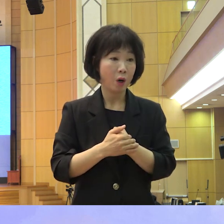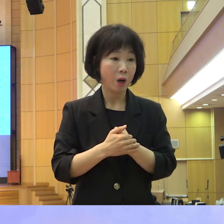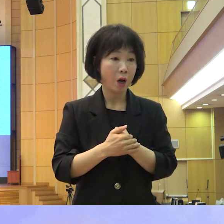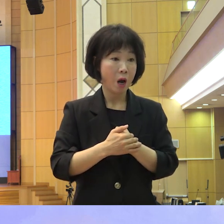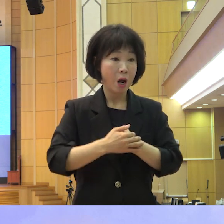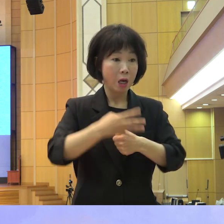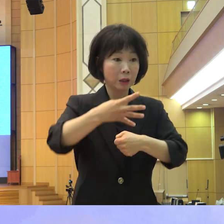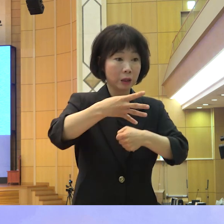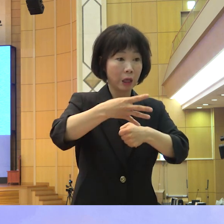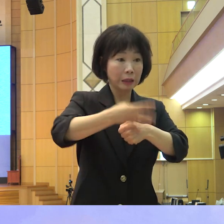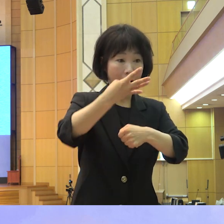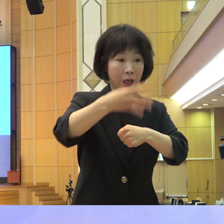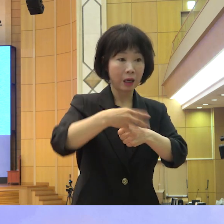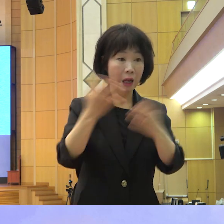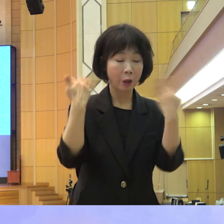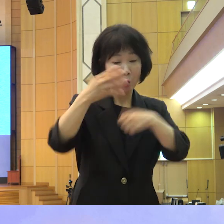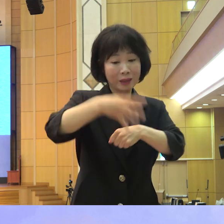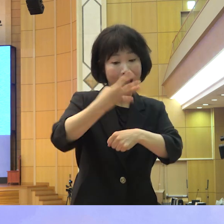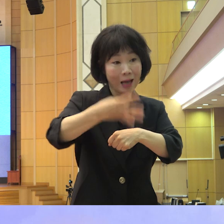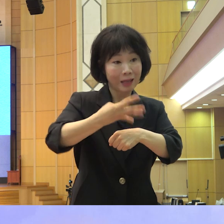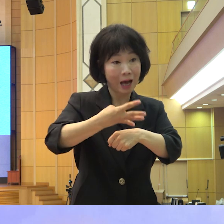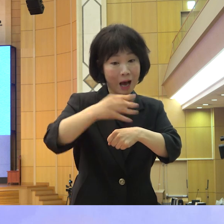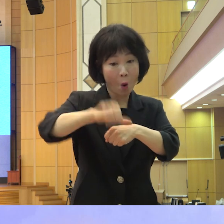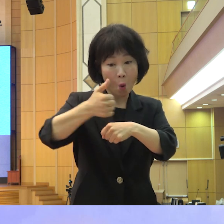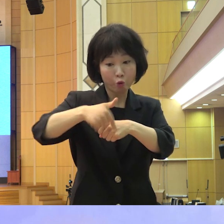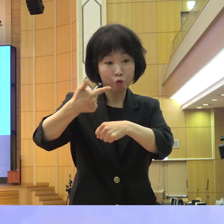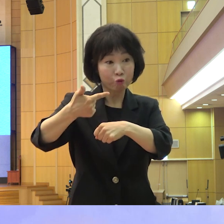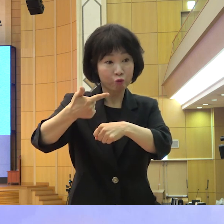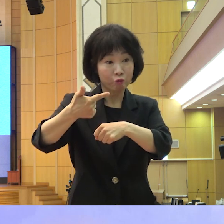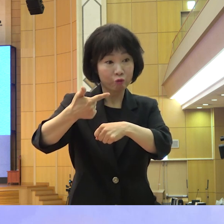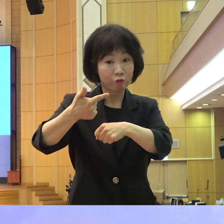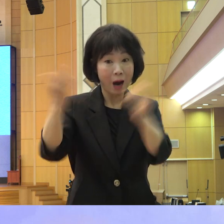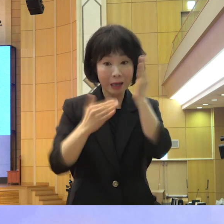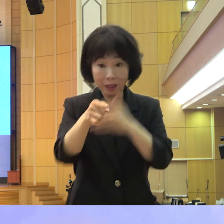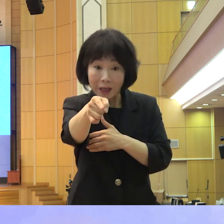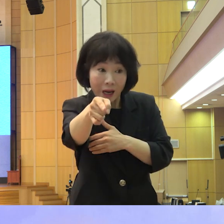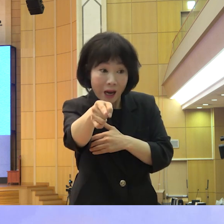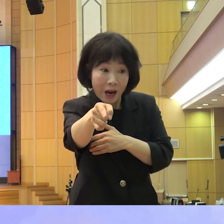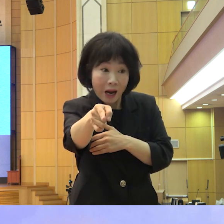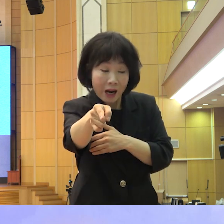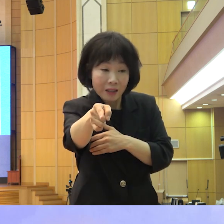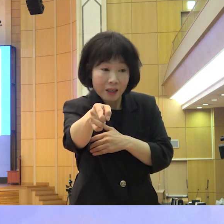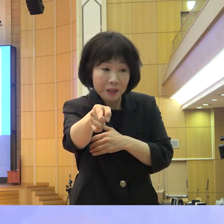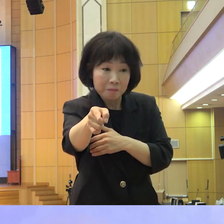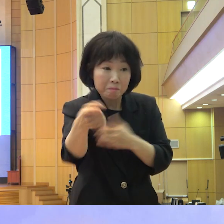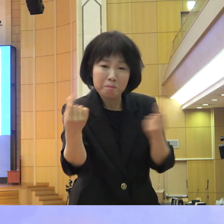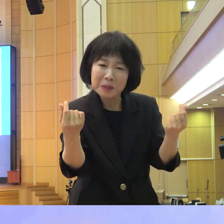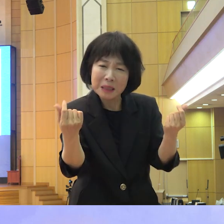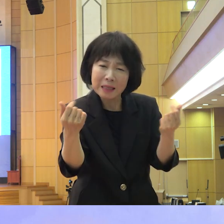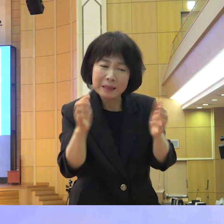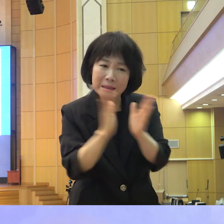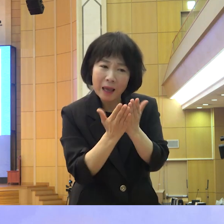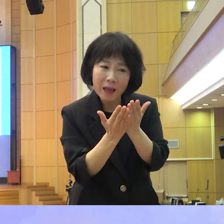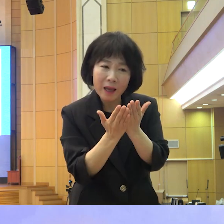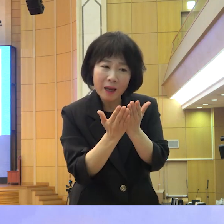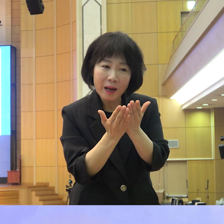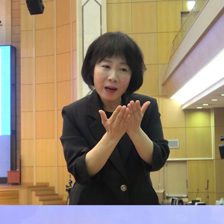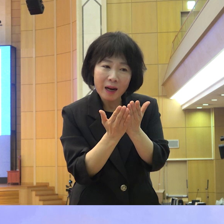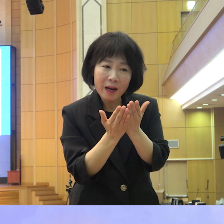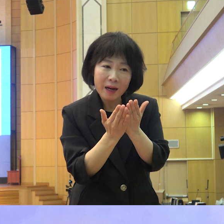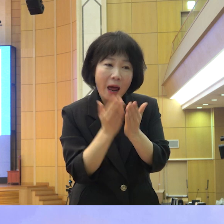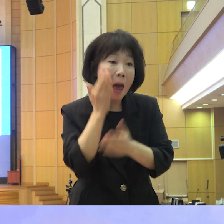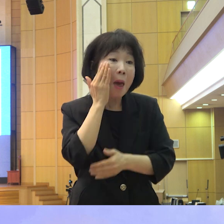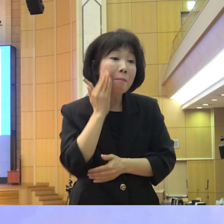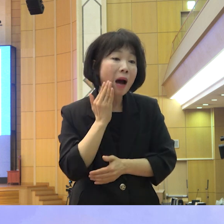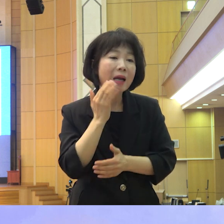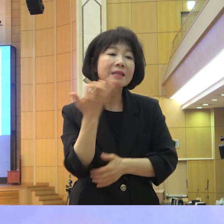다음에 초등학교 4학년부터 6학년 친구들은 요렇게 똑같은 비슷한 책이긴 한데 요렇게